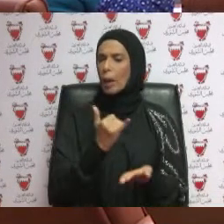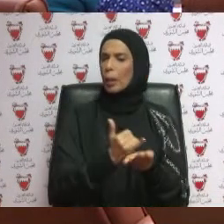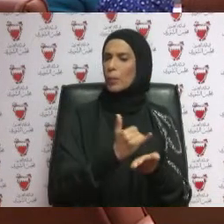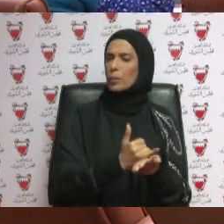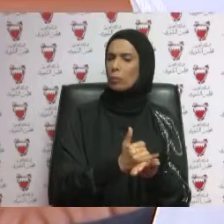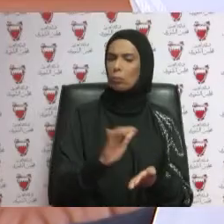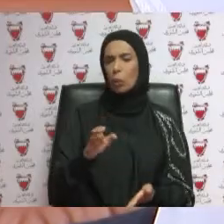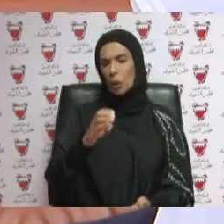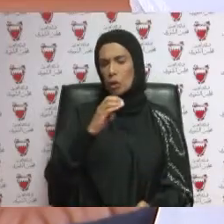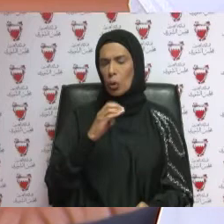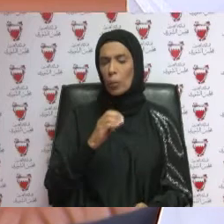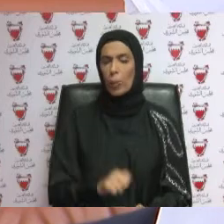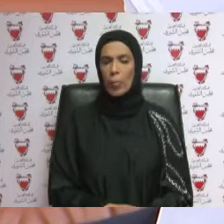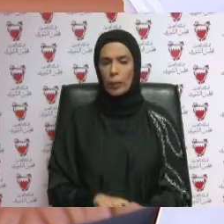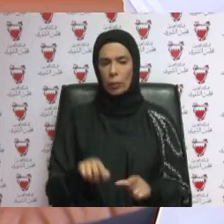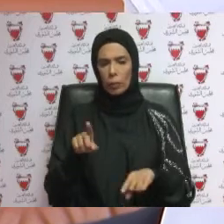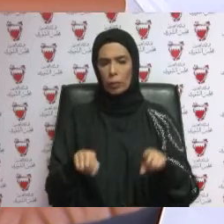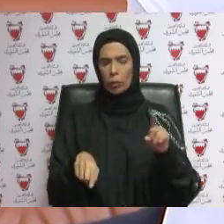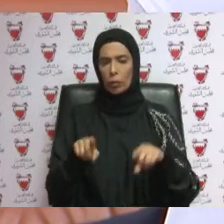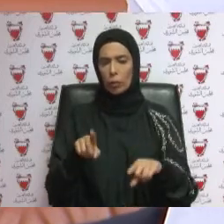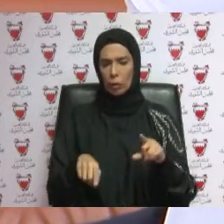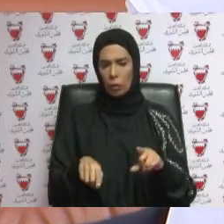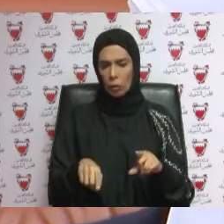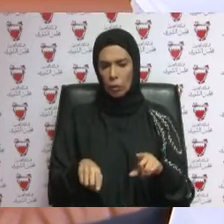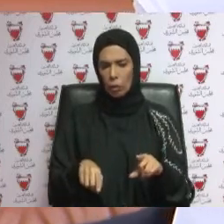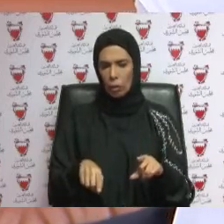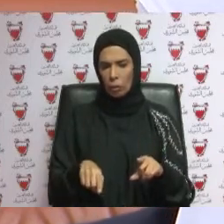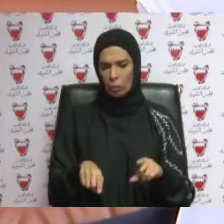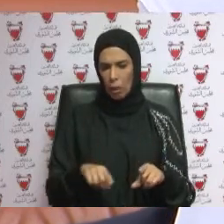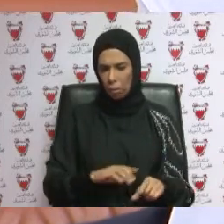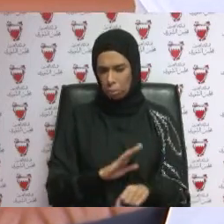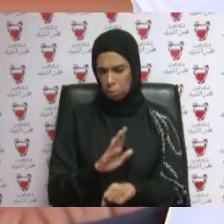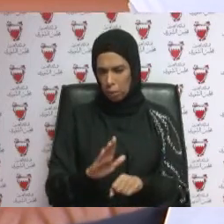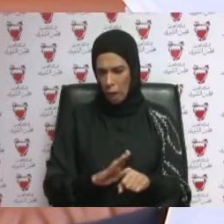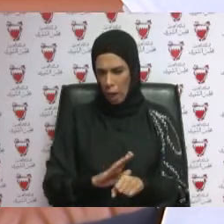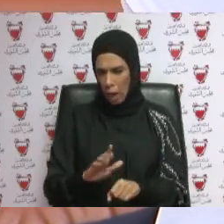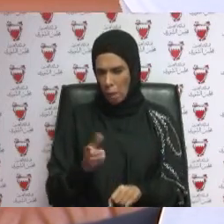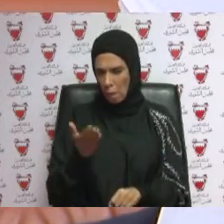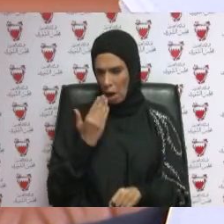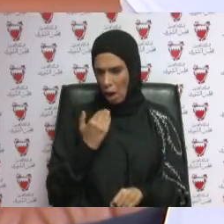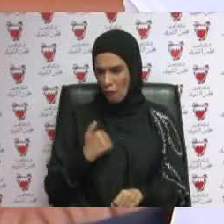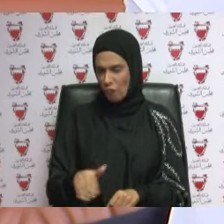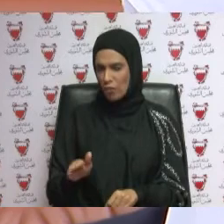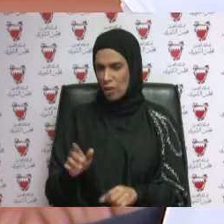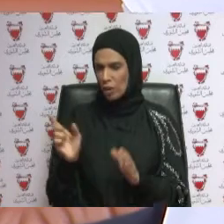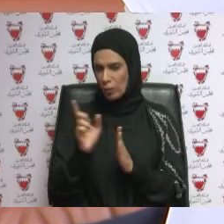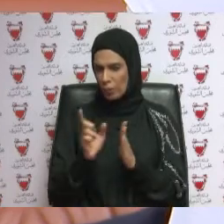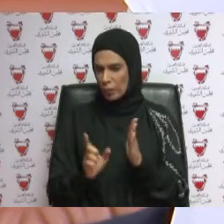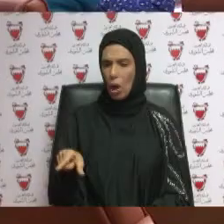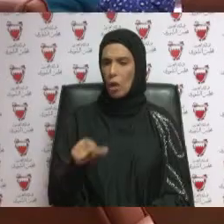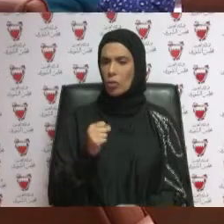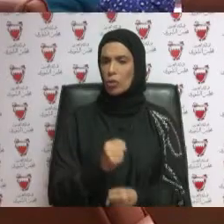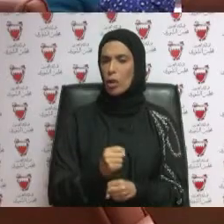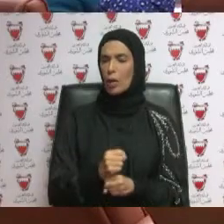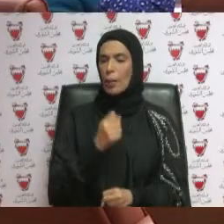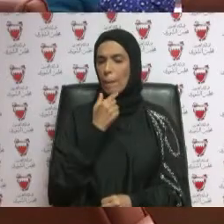عليه. في بعض الأحيان ربما يتم التلاعب على هذا القانون، بمعنى تؤجر